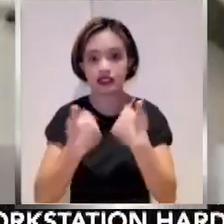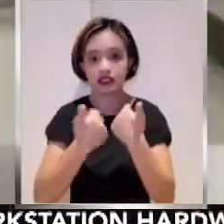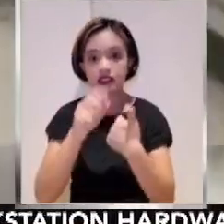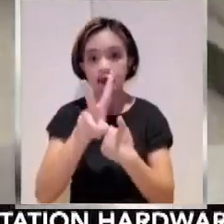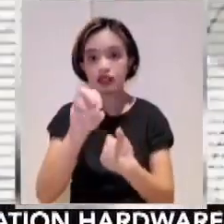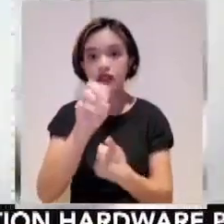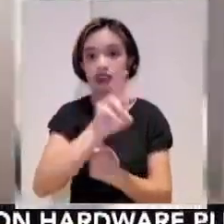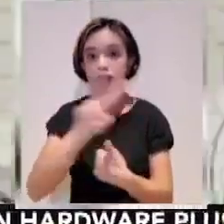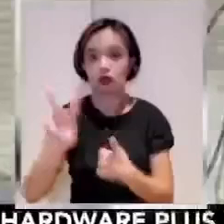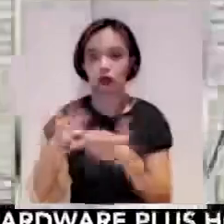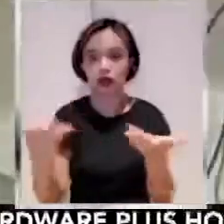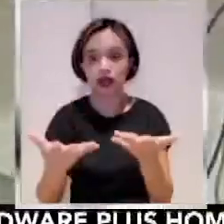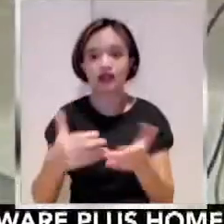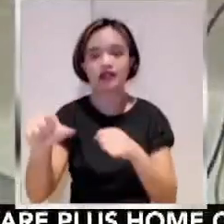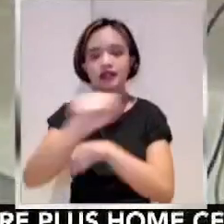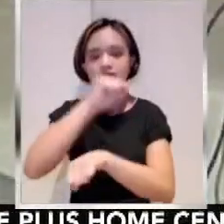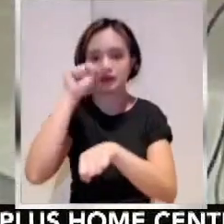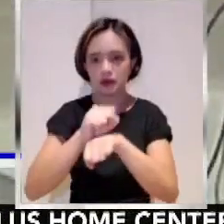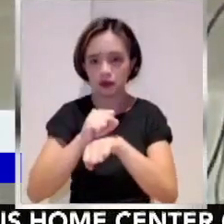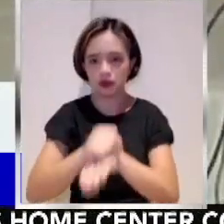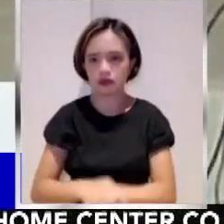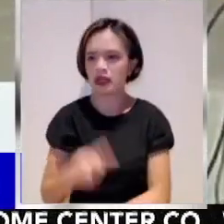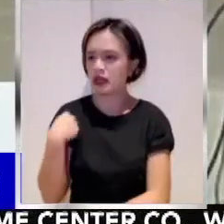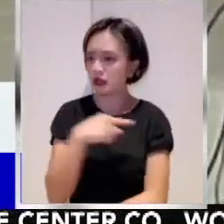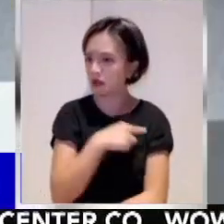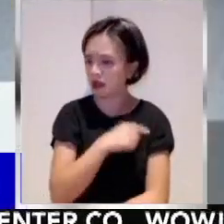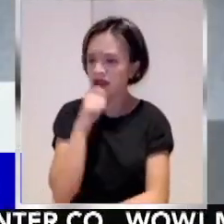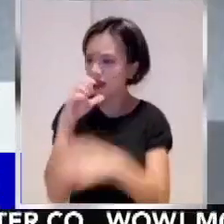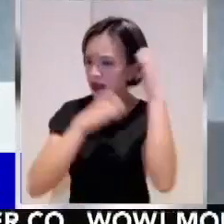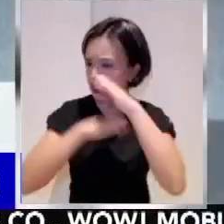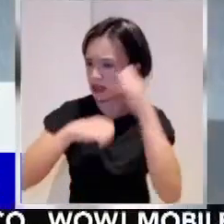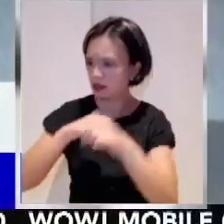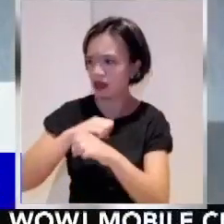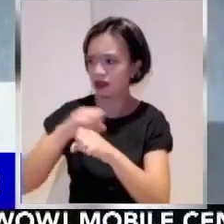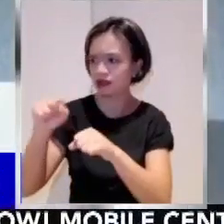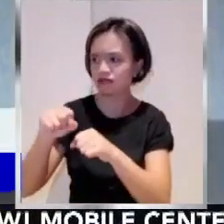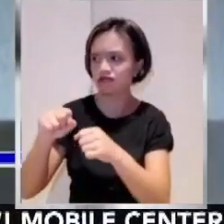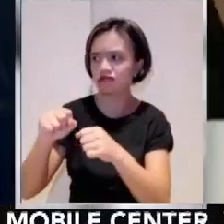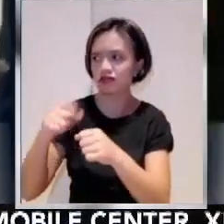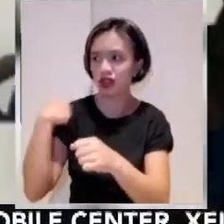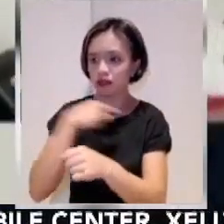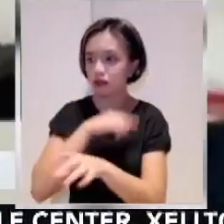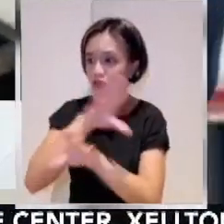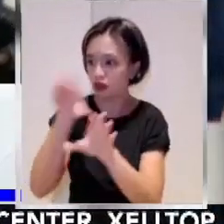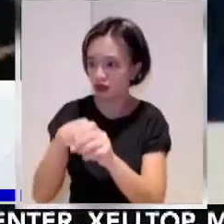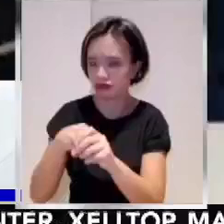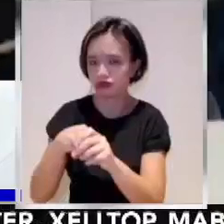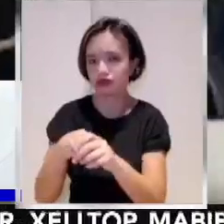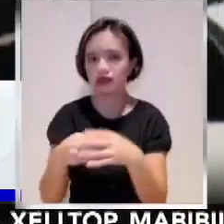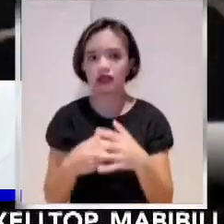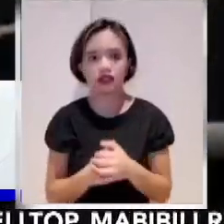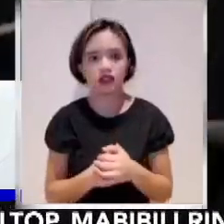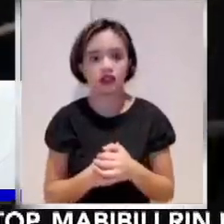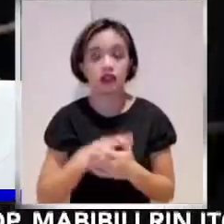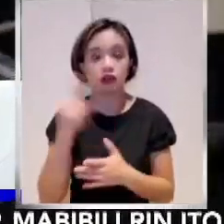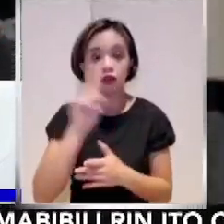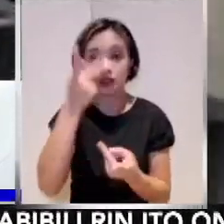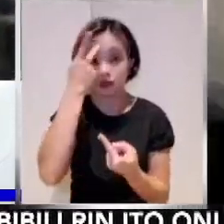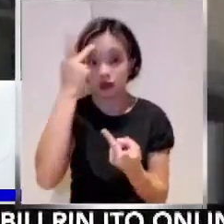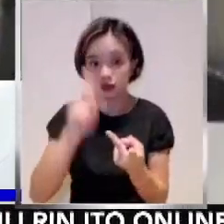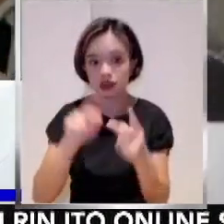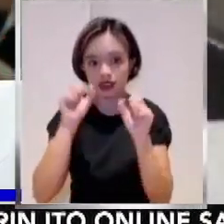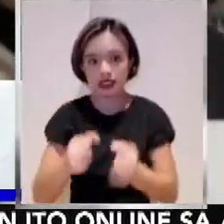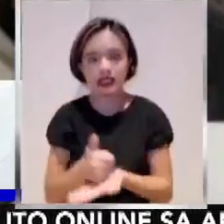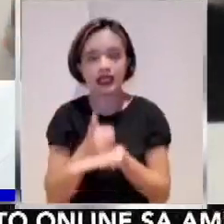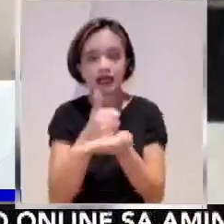sa Singapore. Hindi na po namin ina-expect na masasama kami as finalist. Ang imbensyon, makatutulong daw sa food